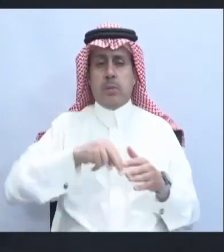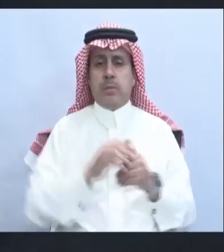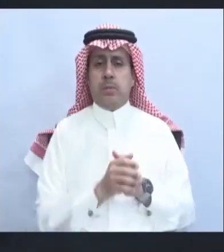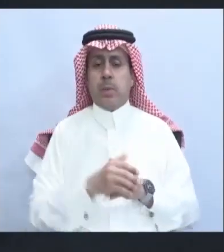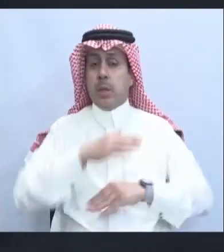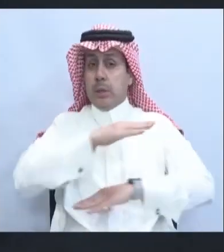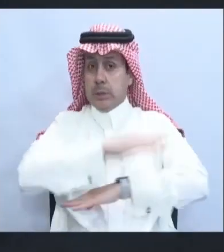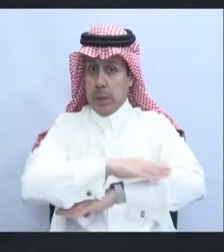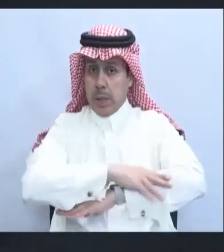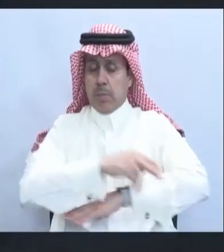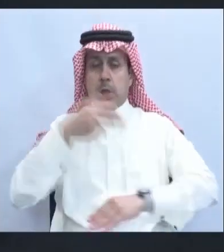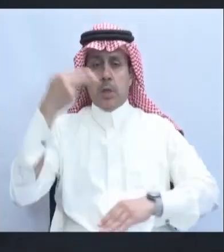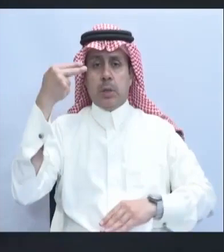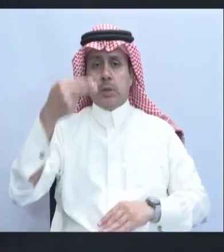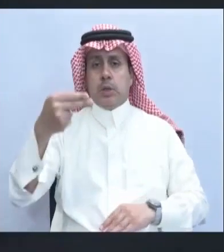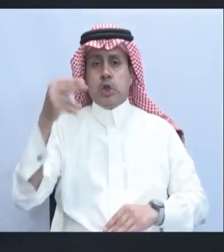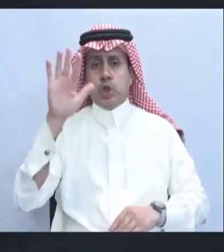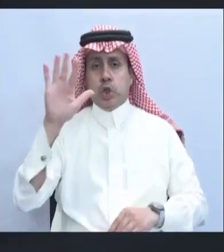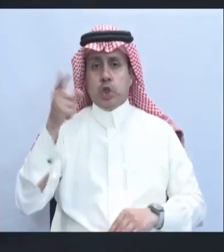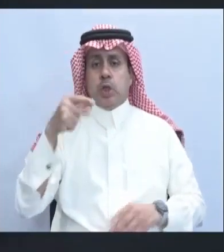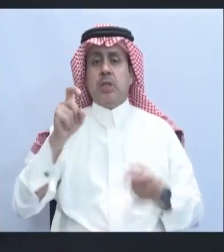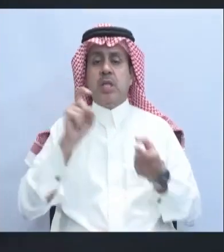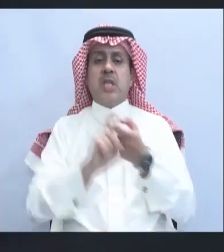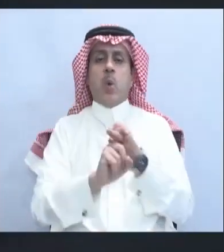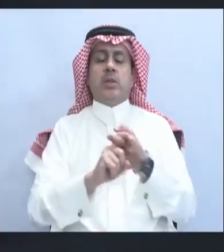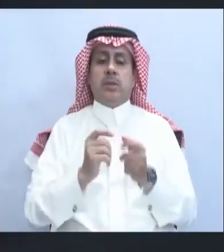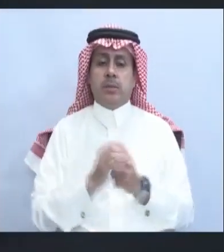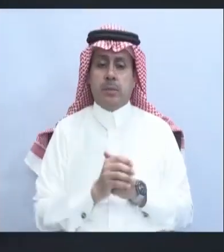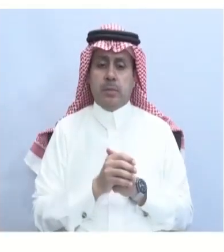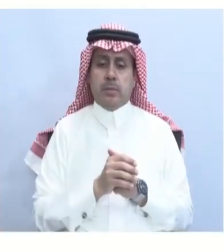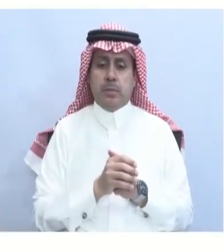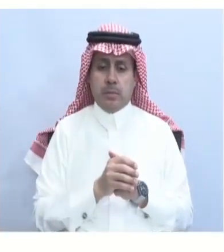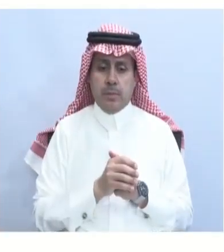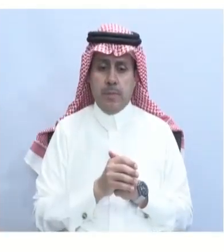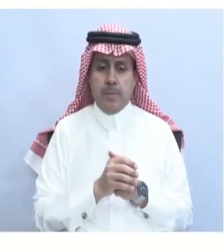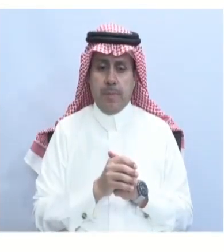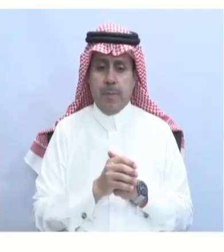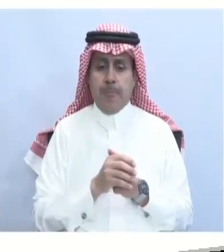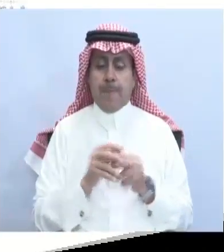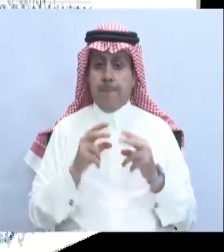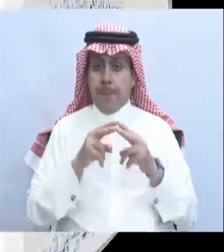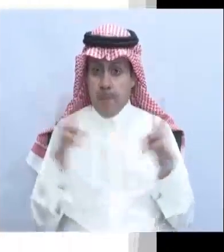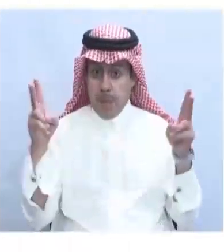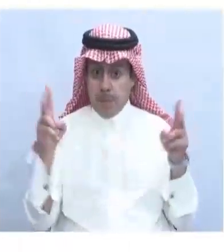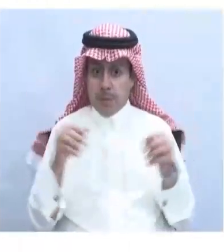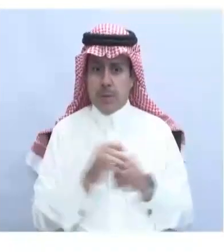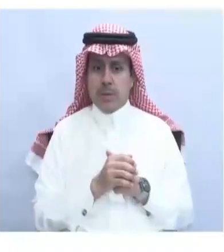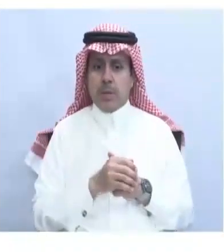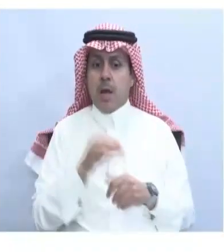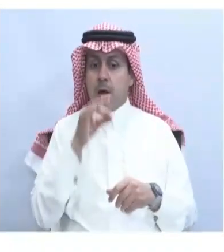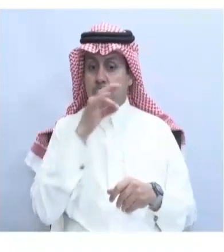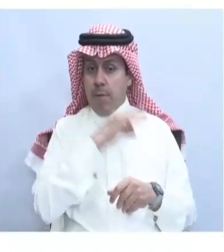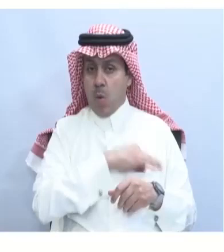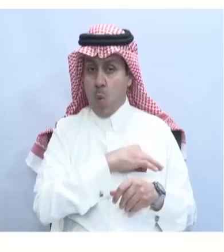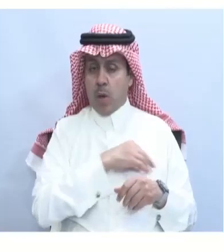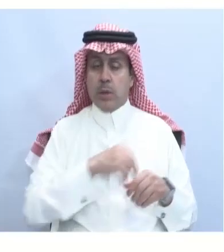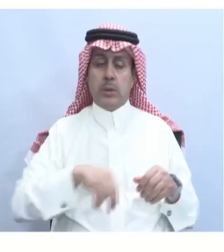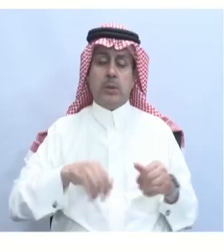احترام العشره التي كانت بين الزوجين هذه من ابرز الحكم المتعلقه